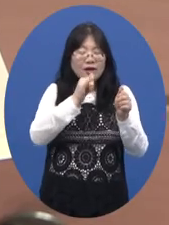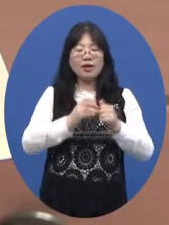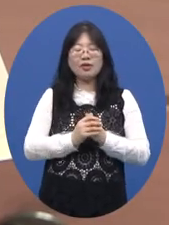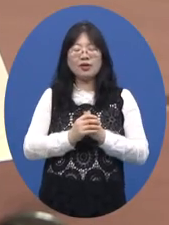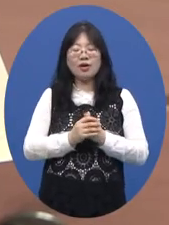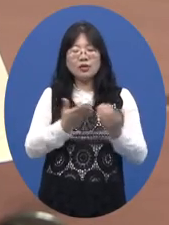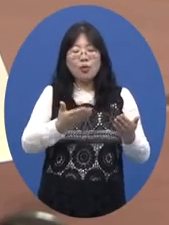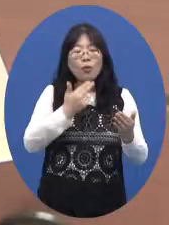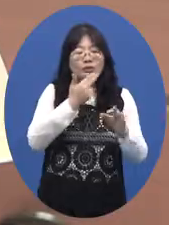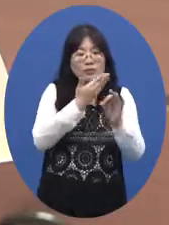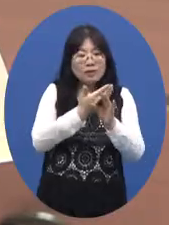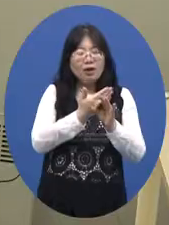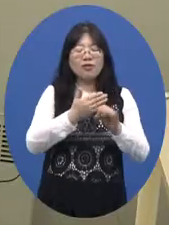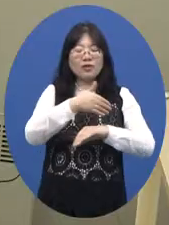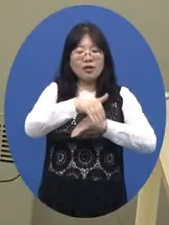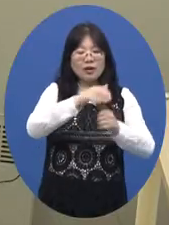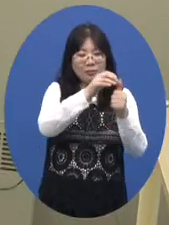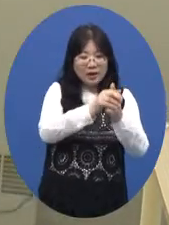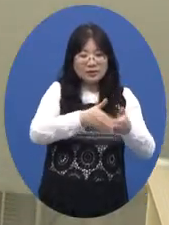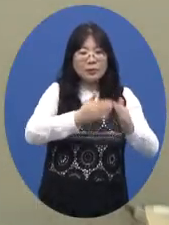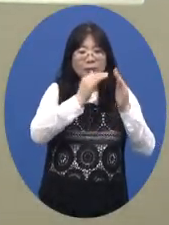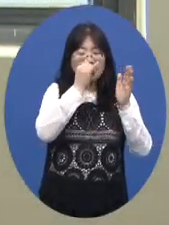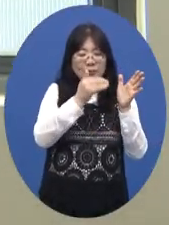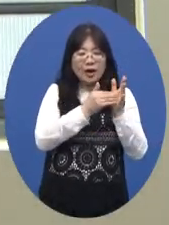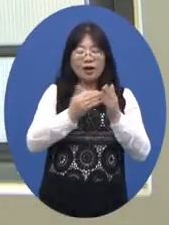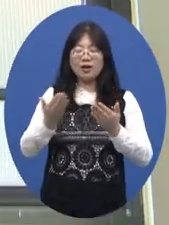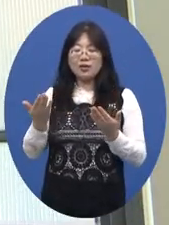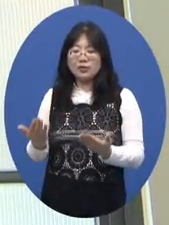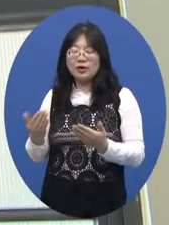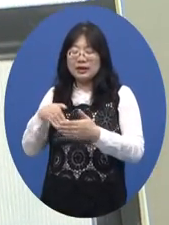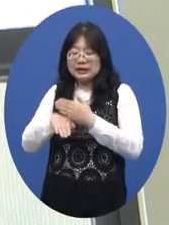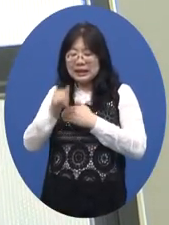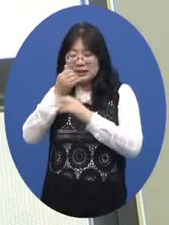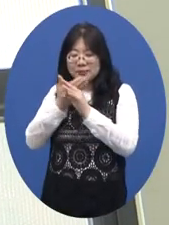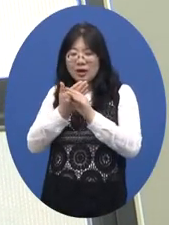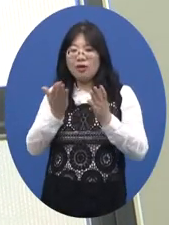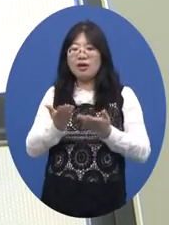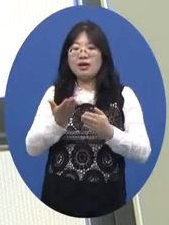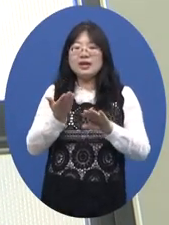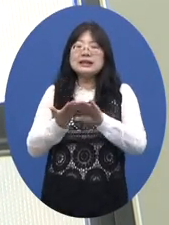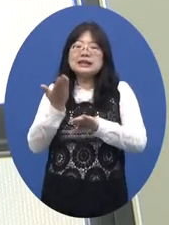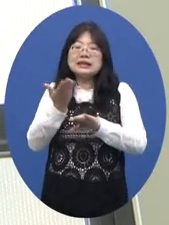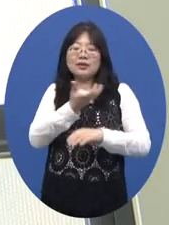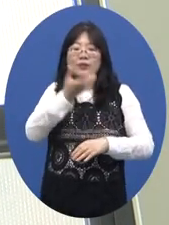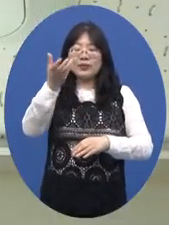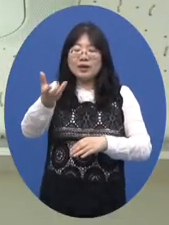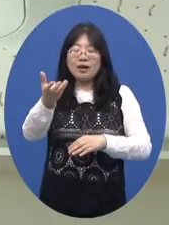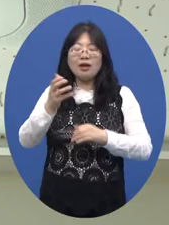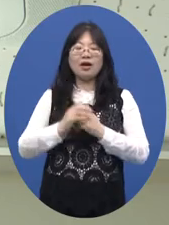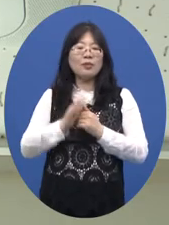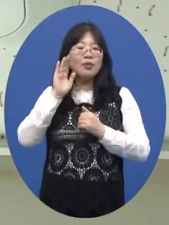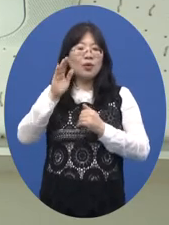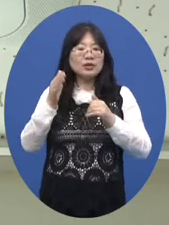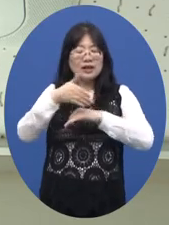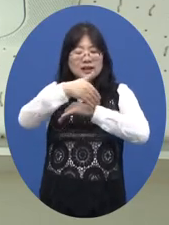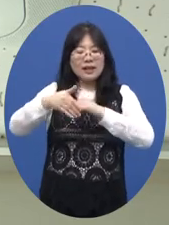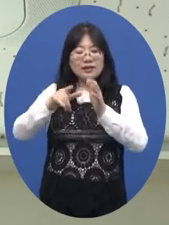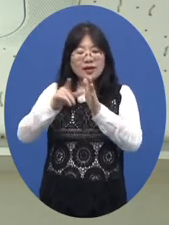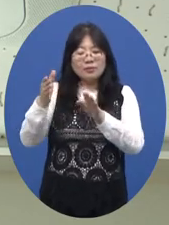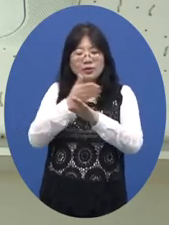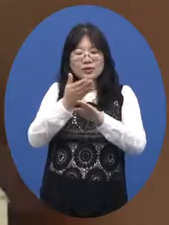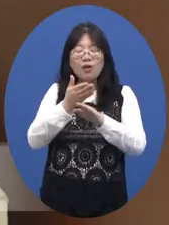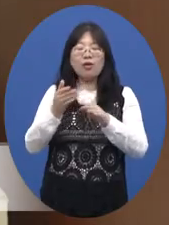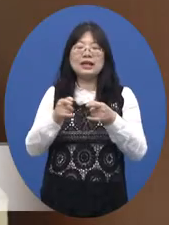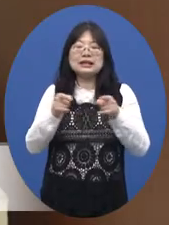설계를 바꿔 공사를 진행합니다. 기존 휴게 공간이 지하에 있는 곳은 지상으로 옮기고 앞으로는 설계 시부터 지상에 배치할